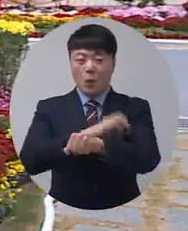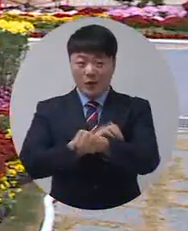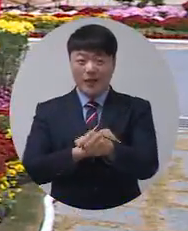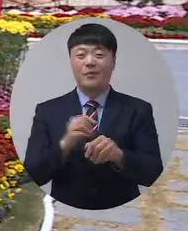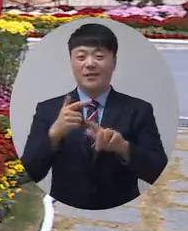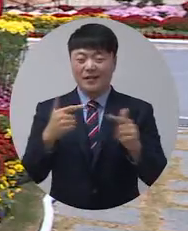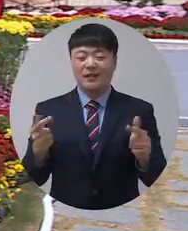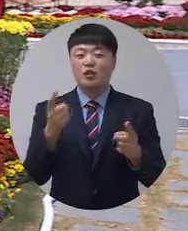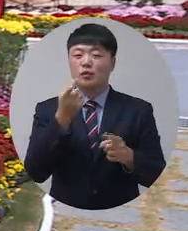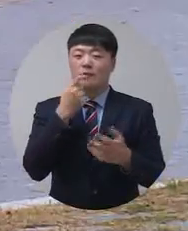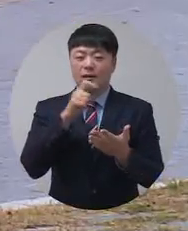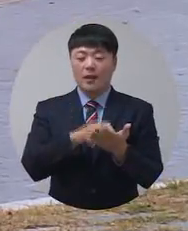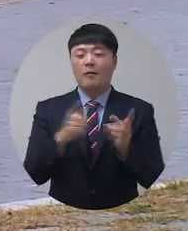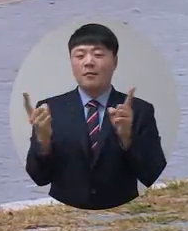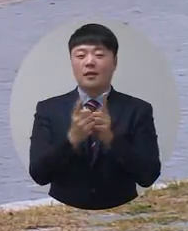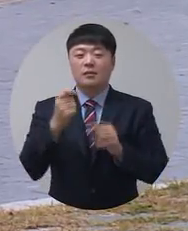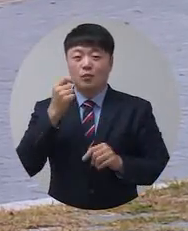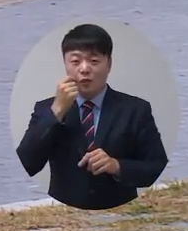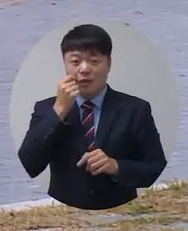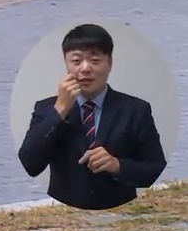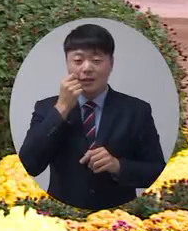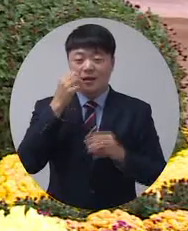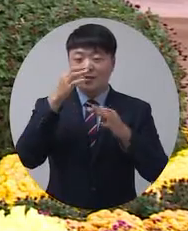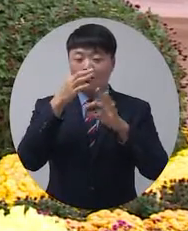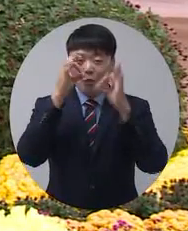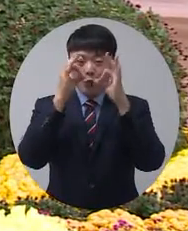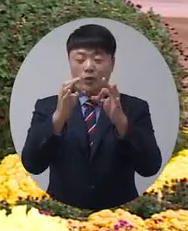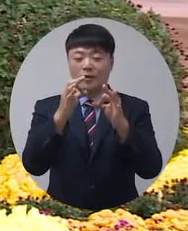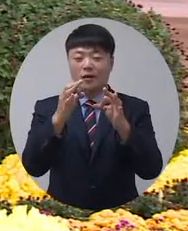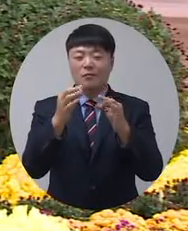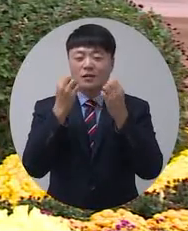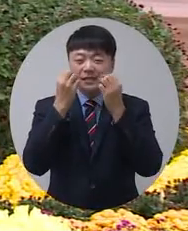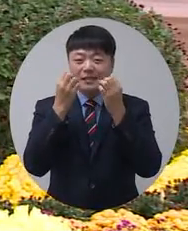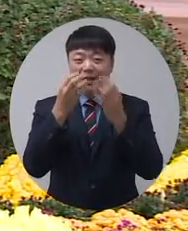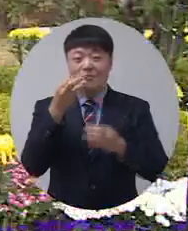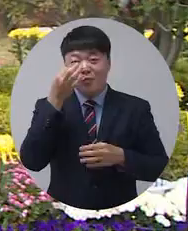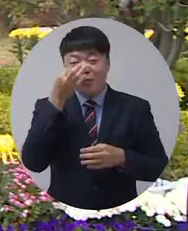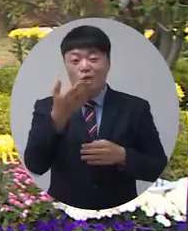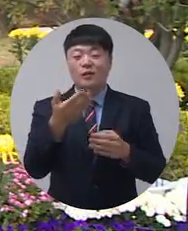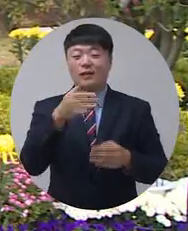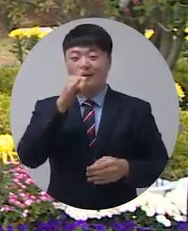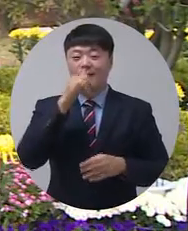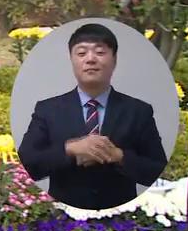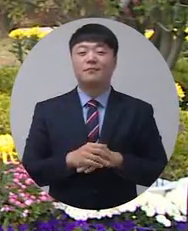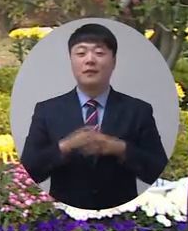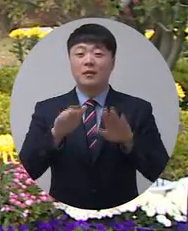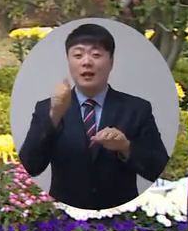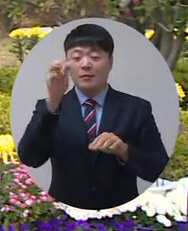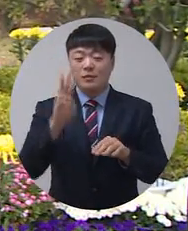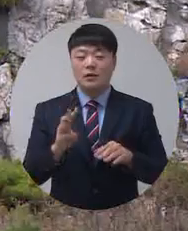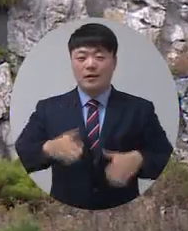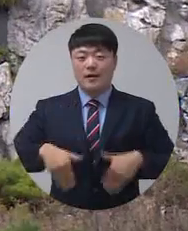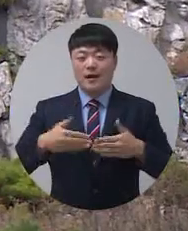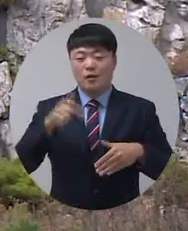일상생활에서 쉽게 접할 수 없는 작물들로 관람객들에게 신선한 볼거리를 제공하고 있습니다. 합천군은 가을과 잘